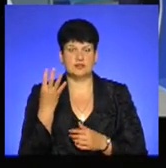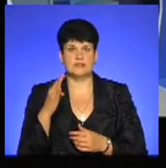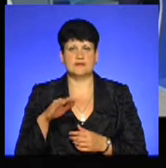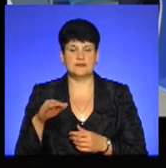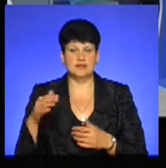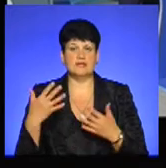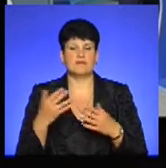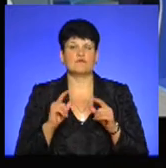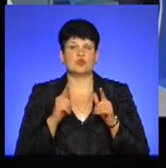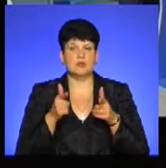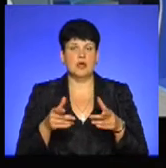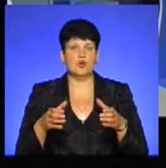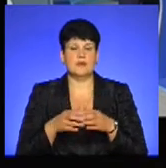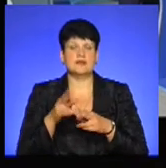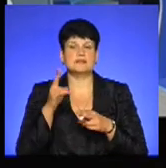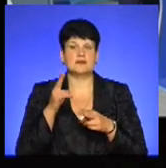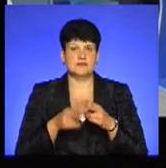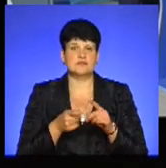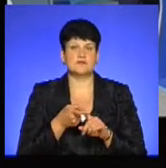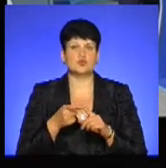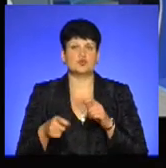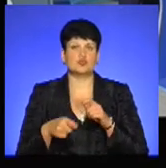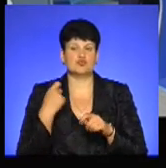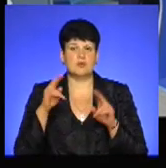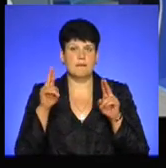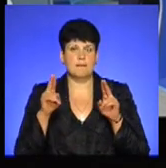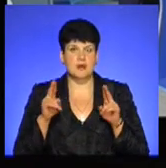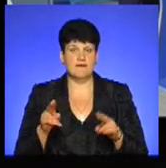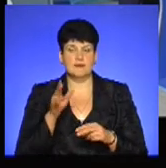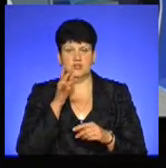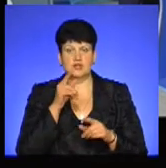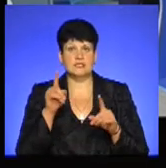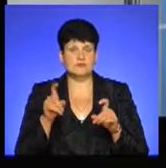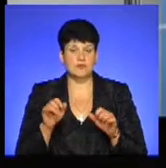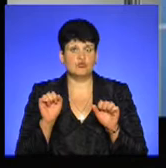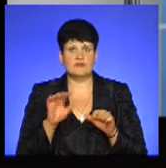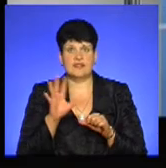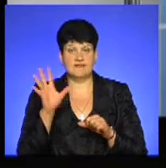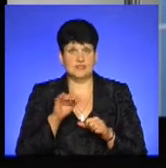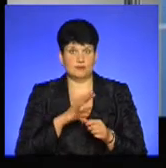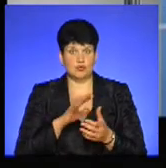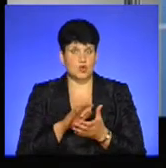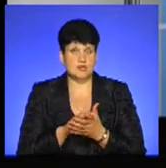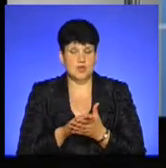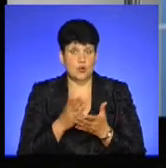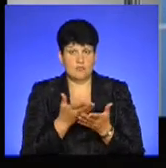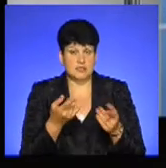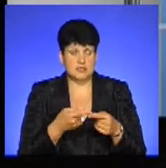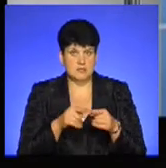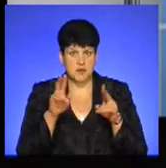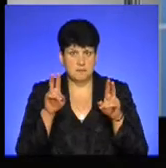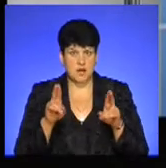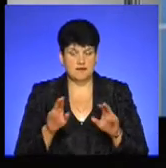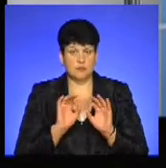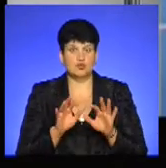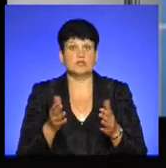кампанія 2018 завершилася через порушення правил під час тестування. Можливо, не всі були ознайомлені з цими правилами. Тож розкажіть,